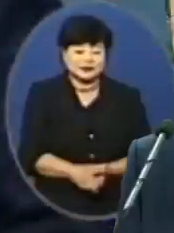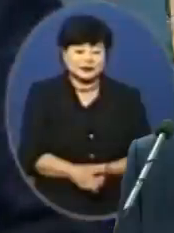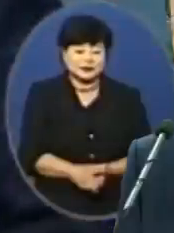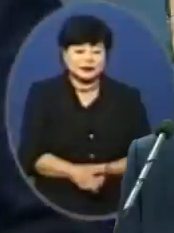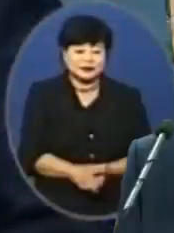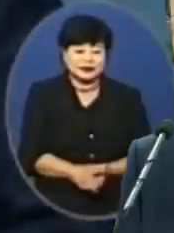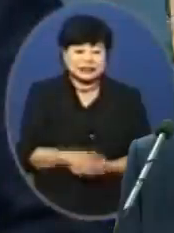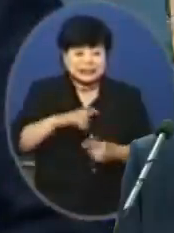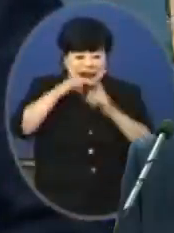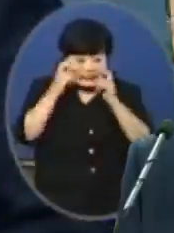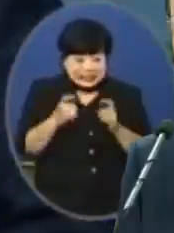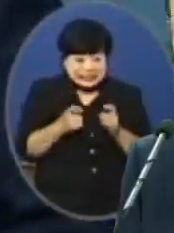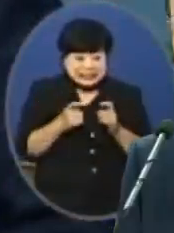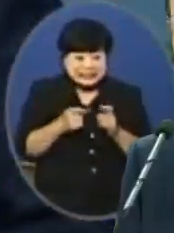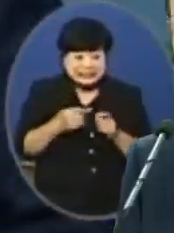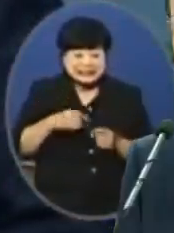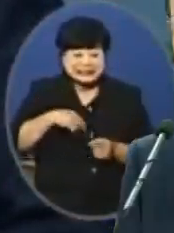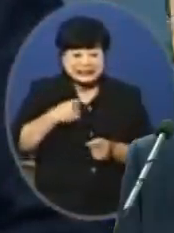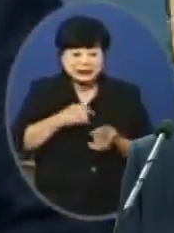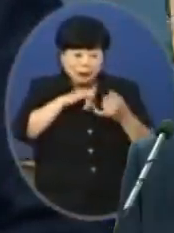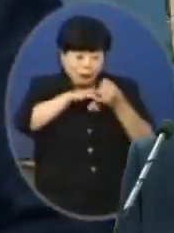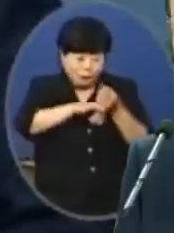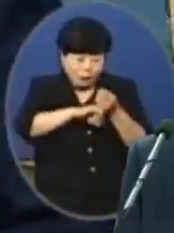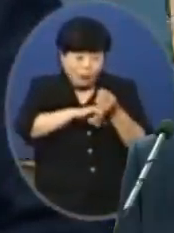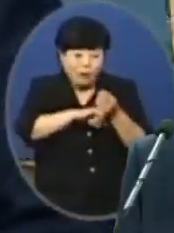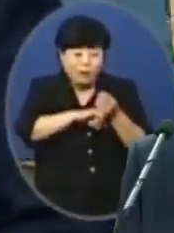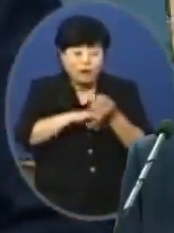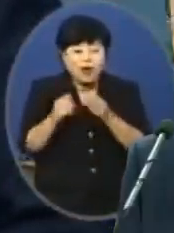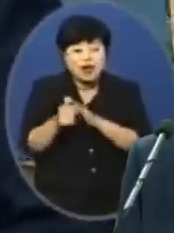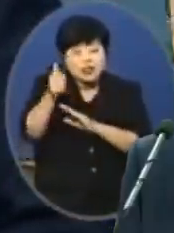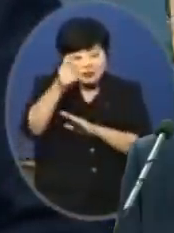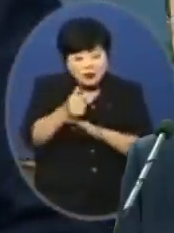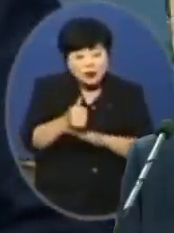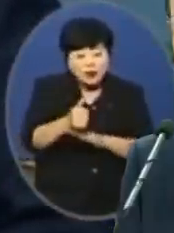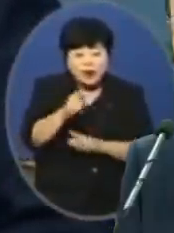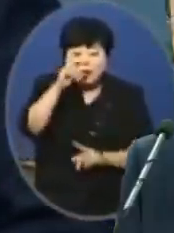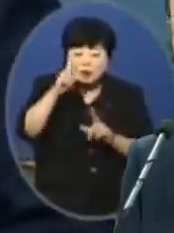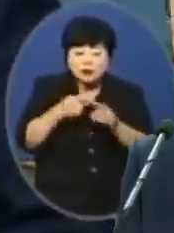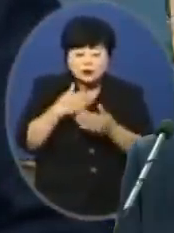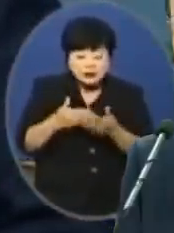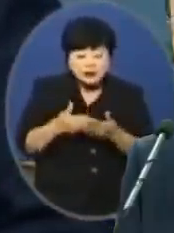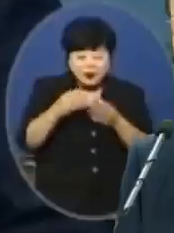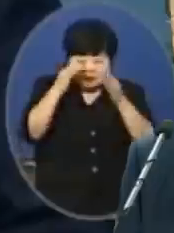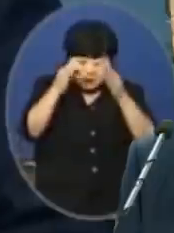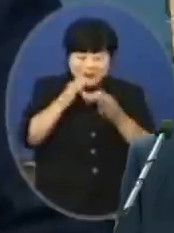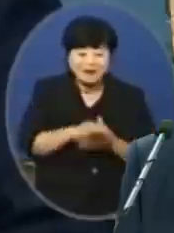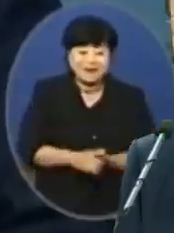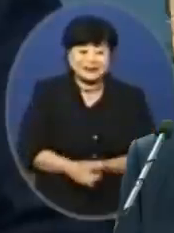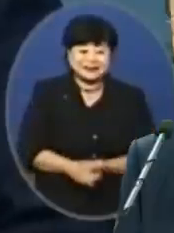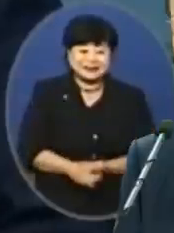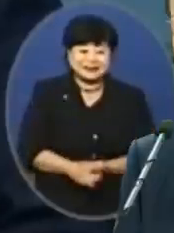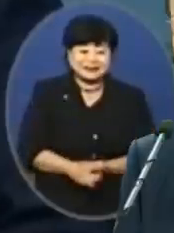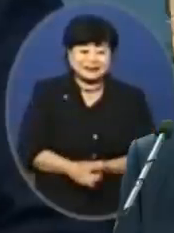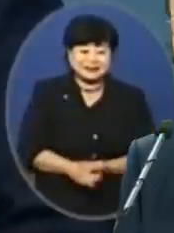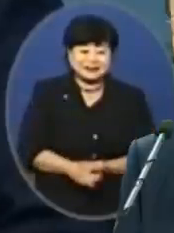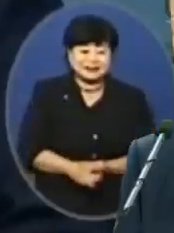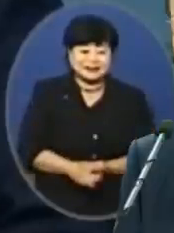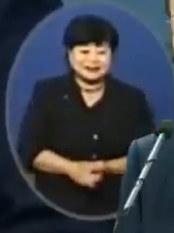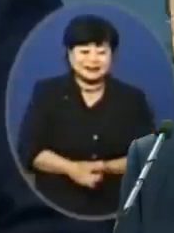여러분 자신도 꼭 성공하는 여러분 모습을 그려보십시오.